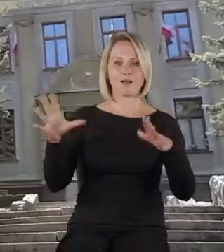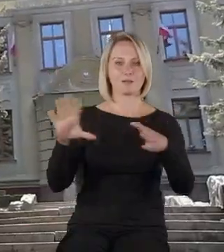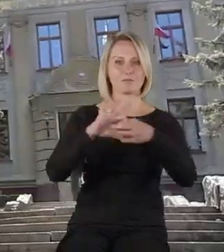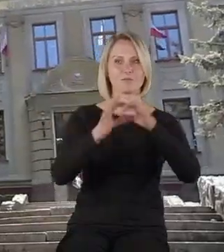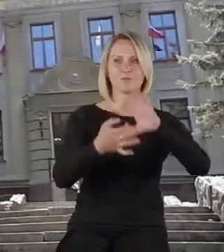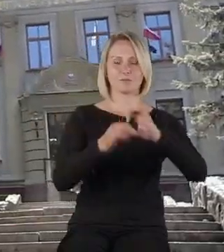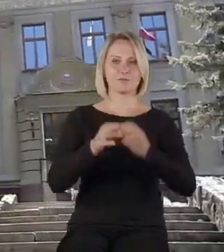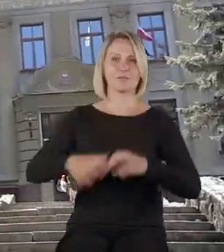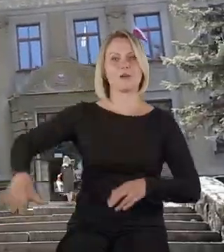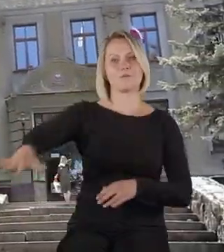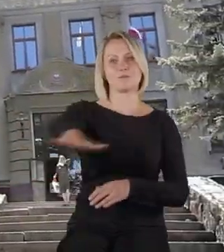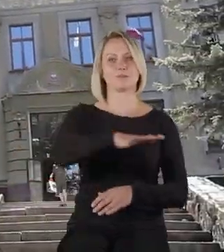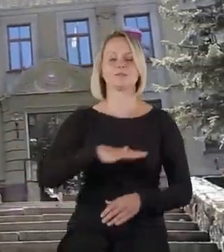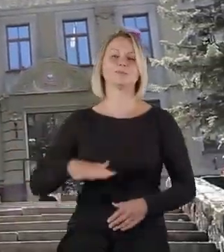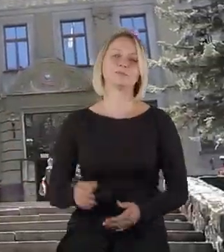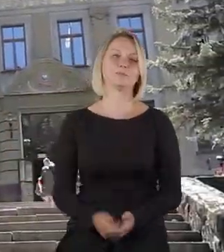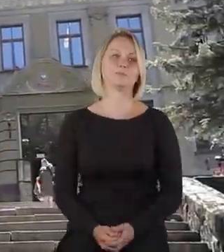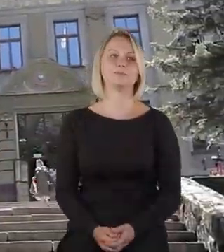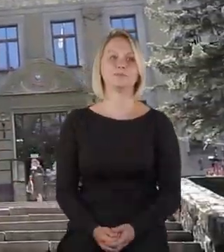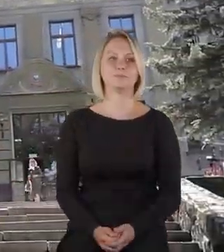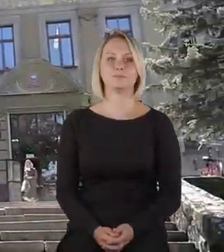kampus.